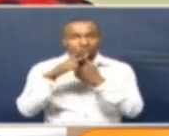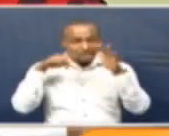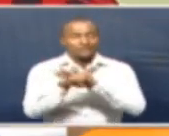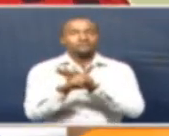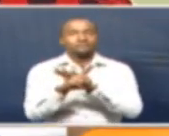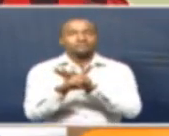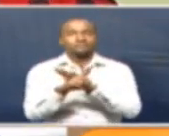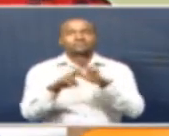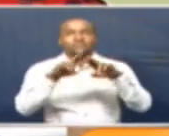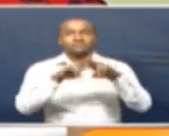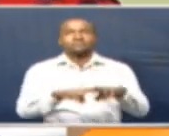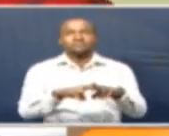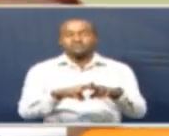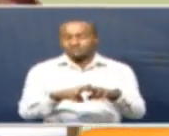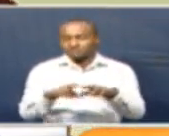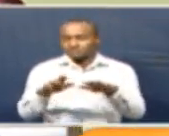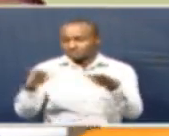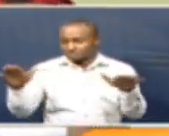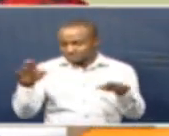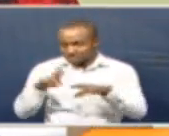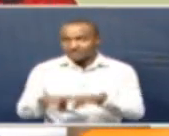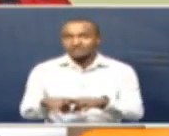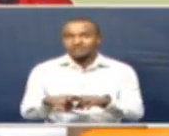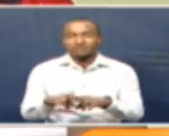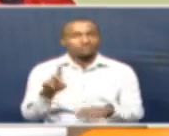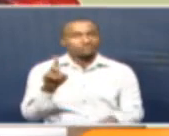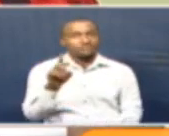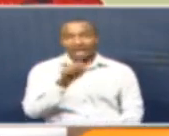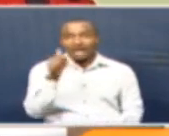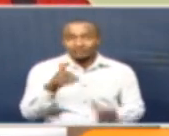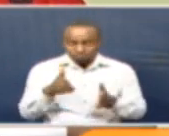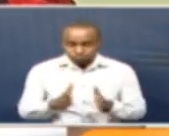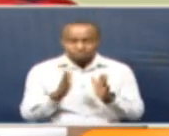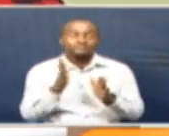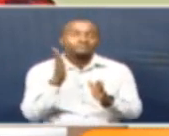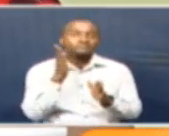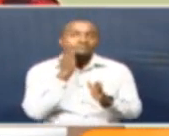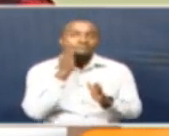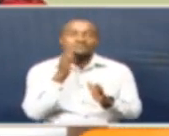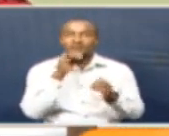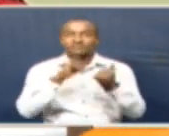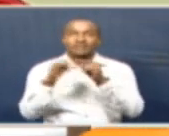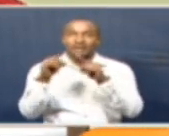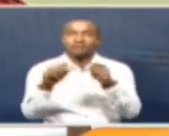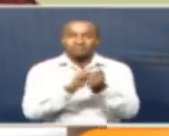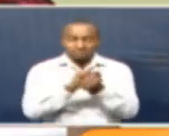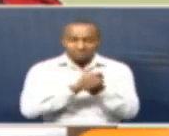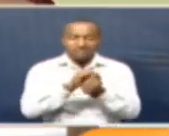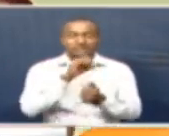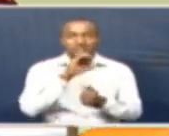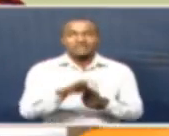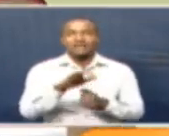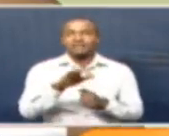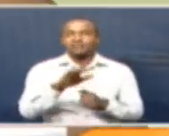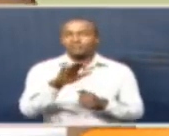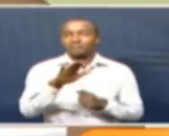mwanae atake tijua ya kitanda. Wacha ni kuambie, kuna mwingine basi amejifungua, mama ya bwana akaje afua zile nguo za son in law, alafu